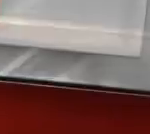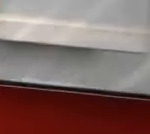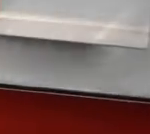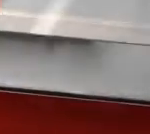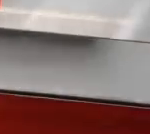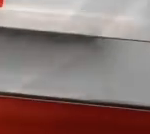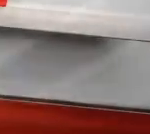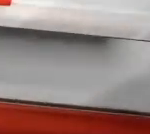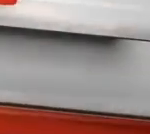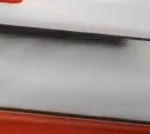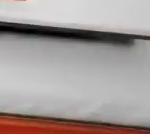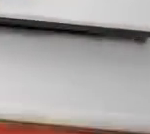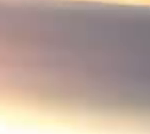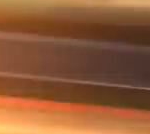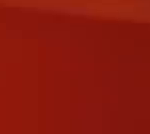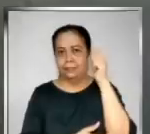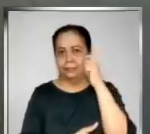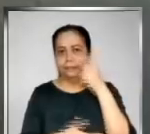Rafi Tima.